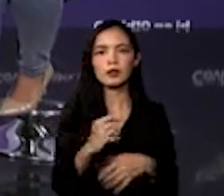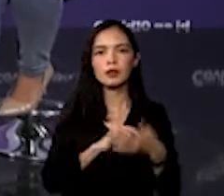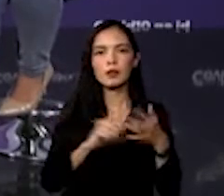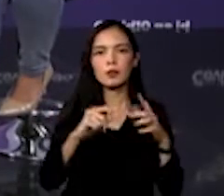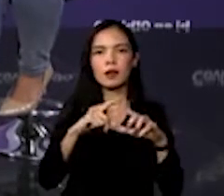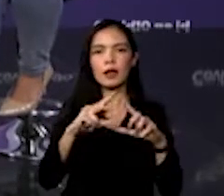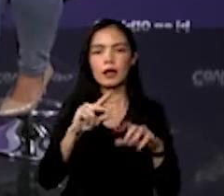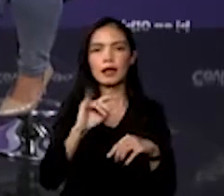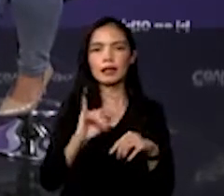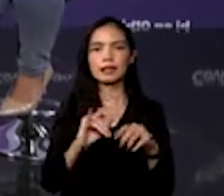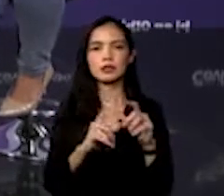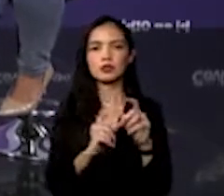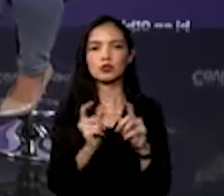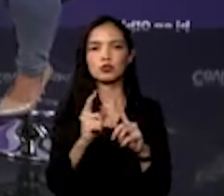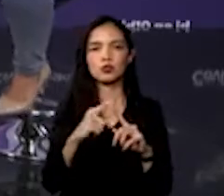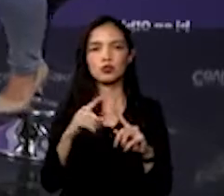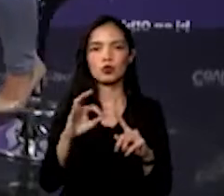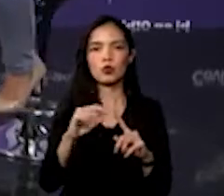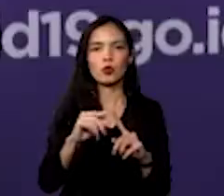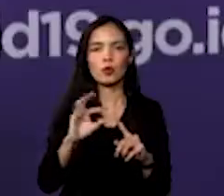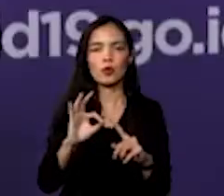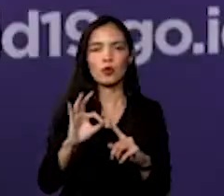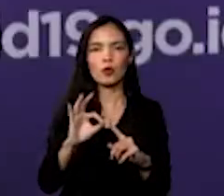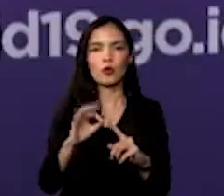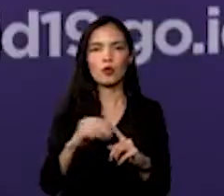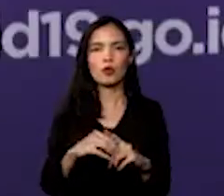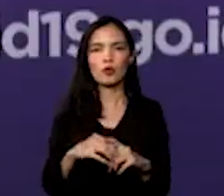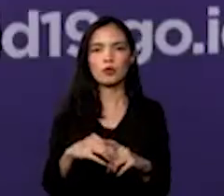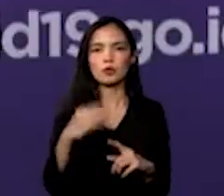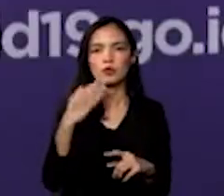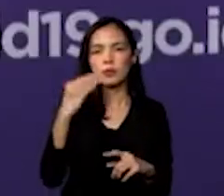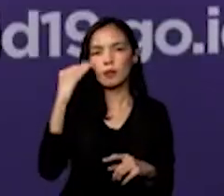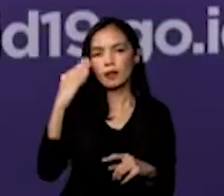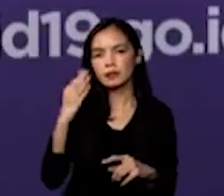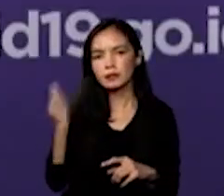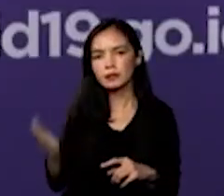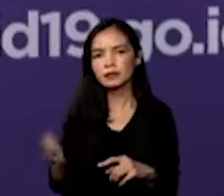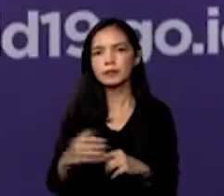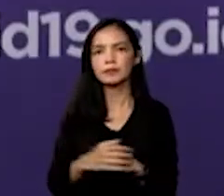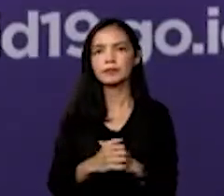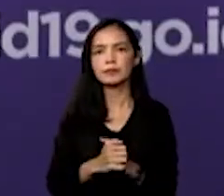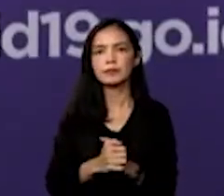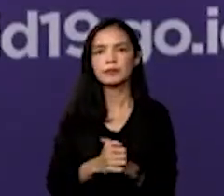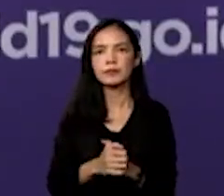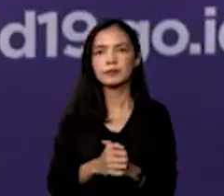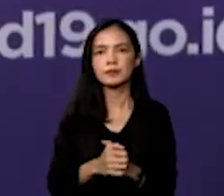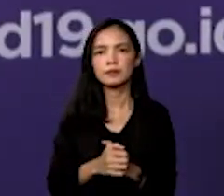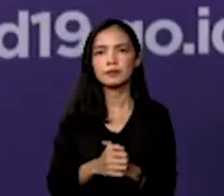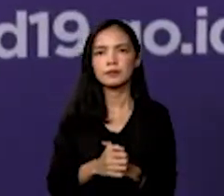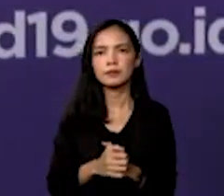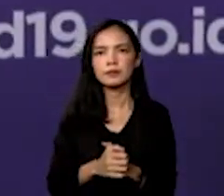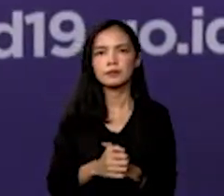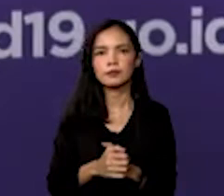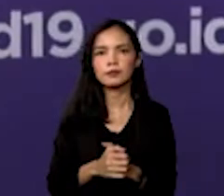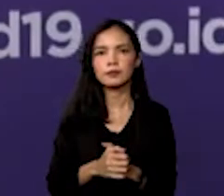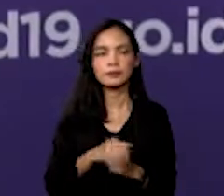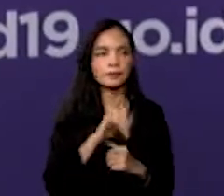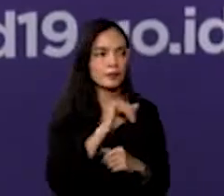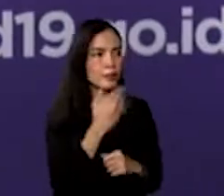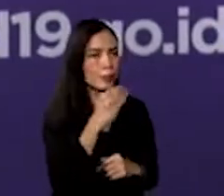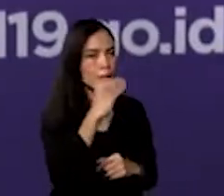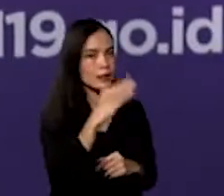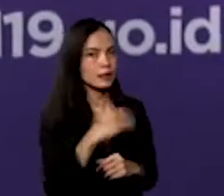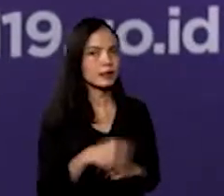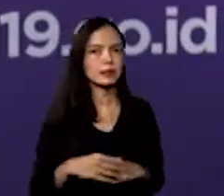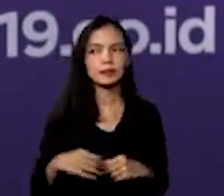Ari Sutopo spko Selamat pagi dokter Selamat pagi Dok Selamat pagi Nina